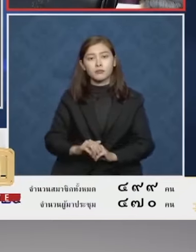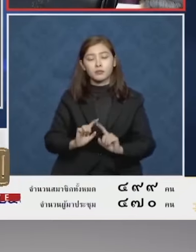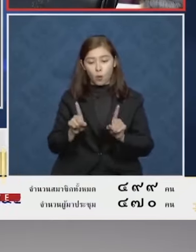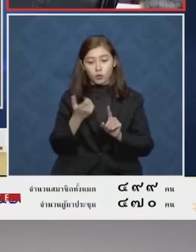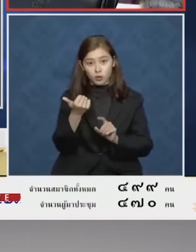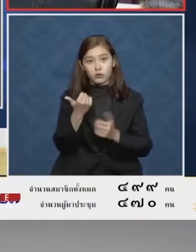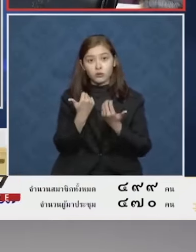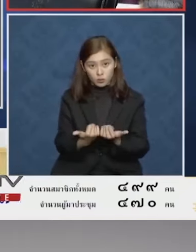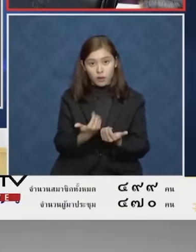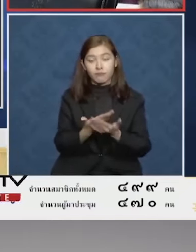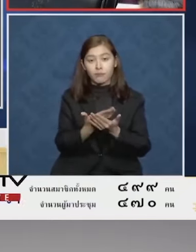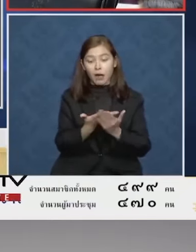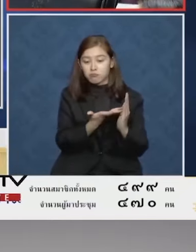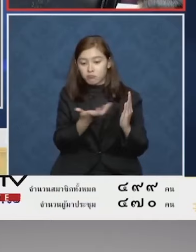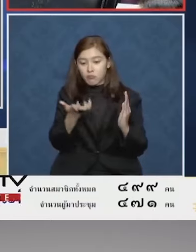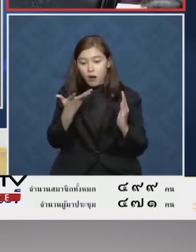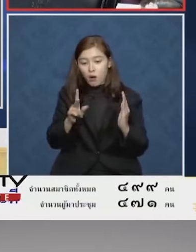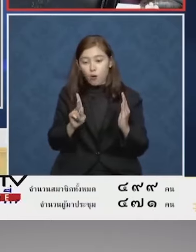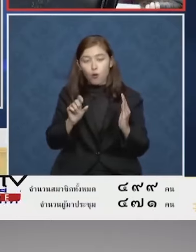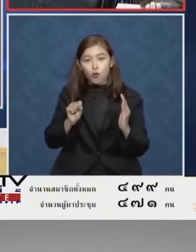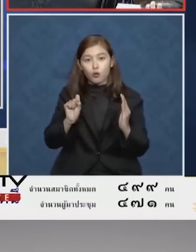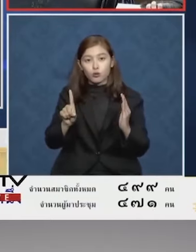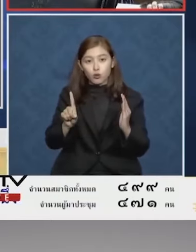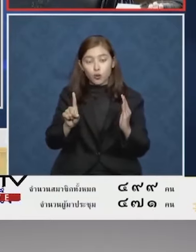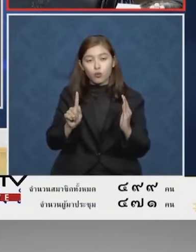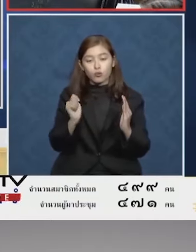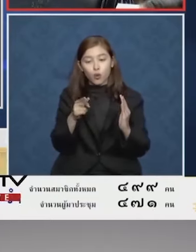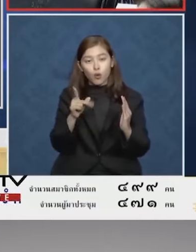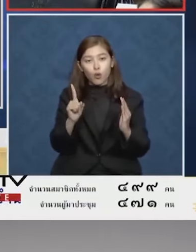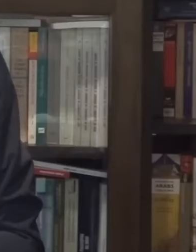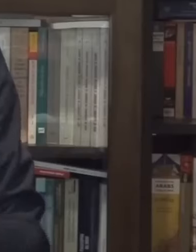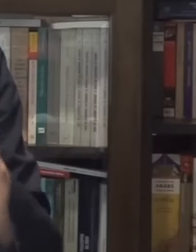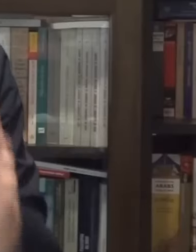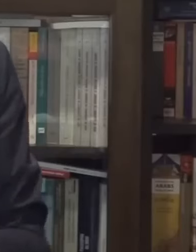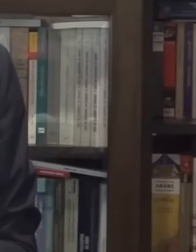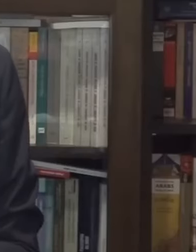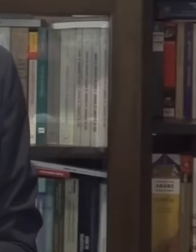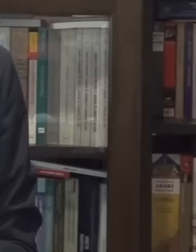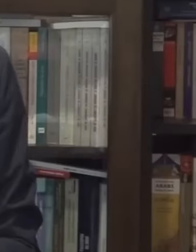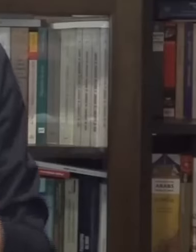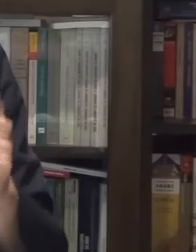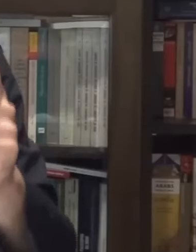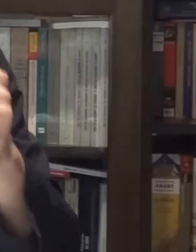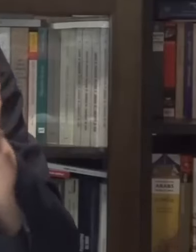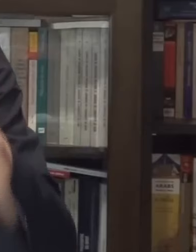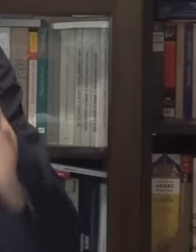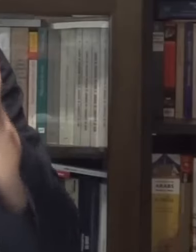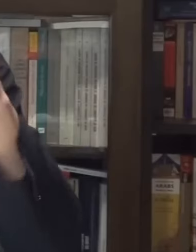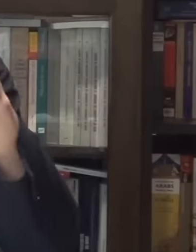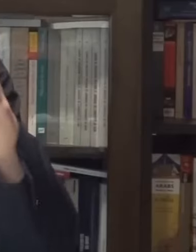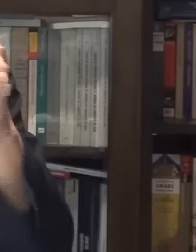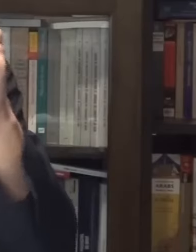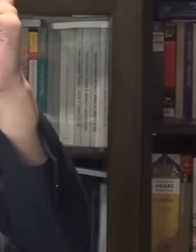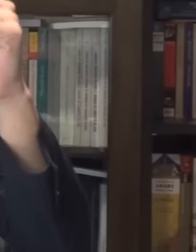ะตกลงเรายังจะเชื่ออะไรได้อีกจากคำพูดของนายกรัฐมนตรีคะ นี่เขาเดินแบบนี้ก่อนนะฮะดังนั้นจุดเนี้ยเ